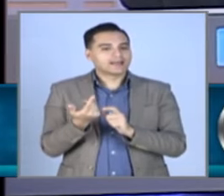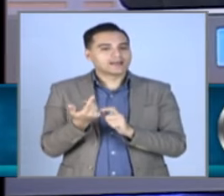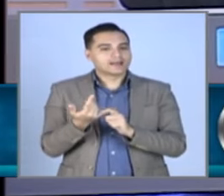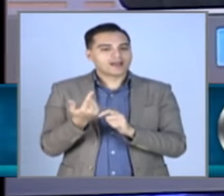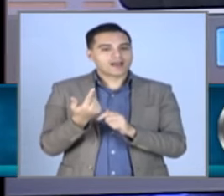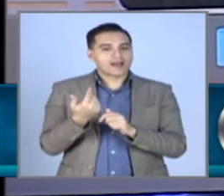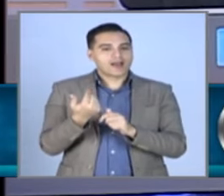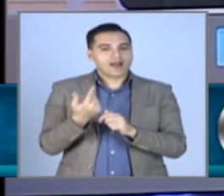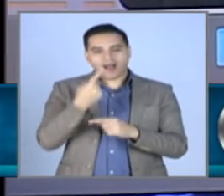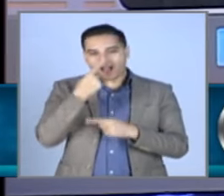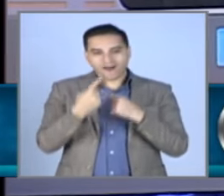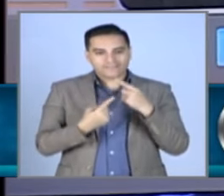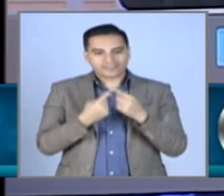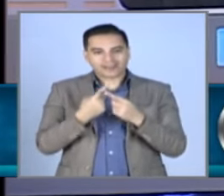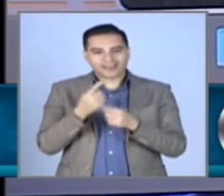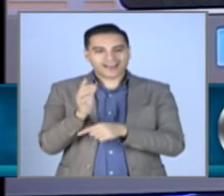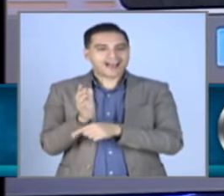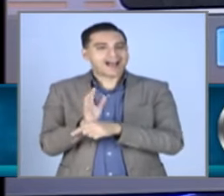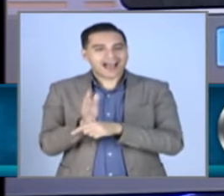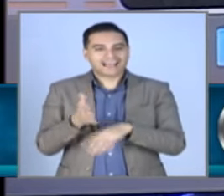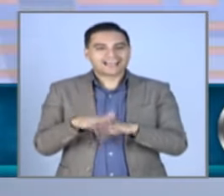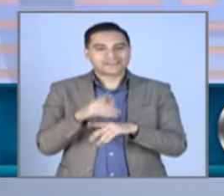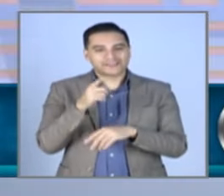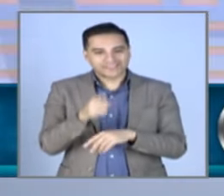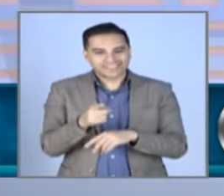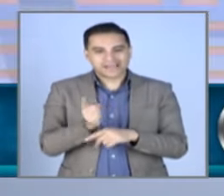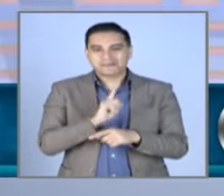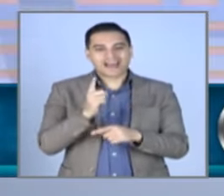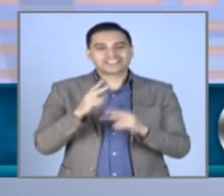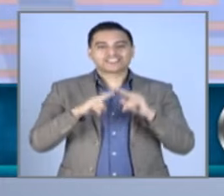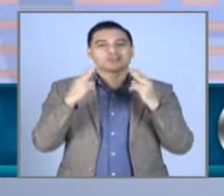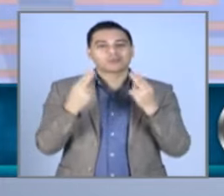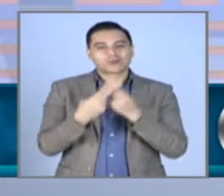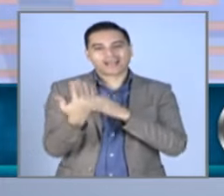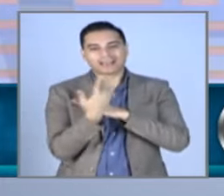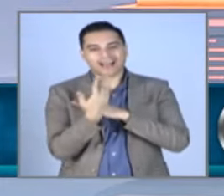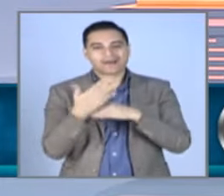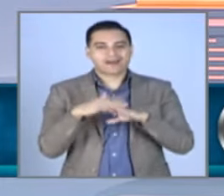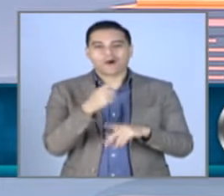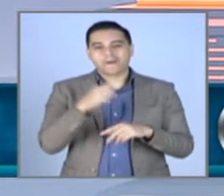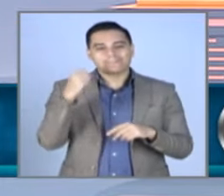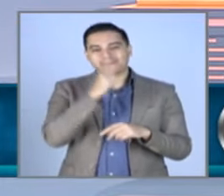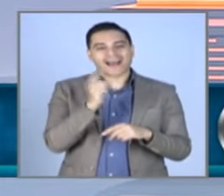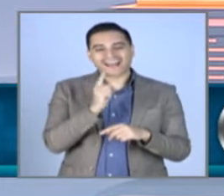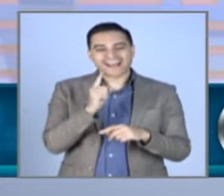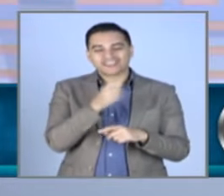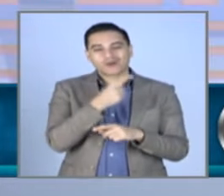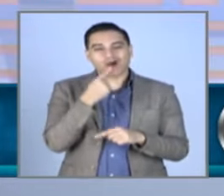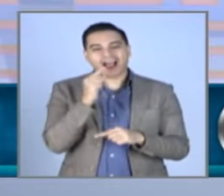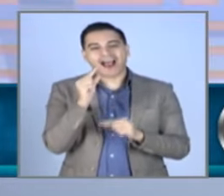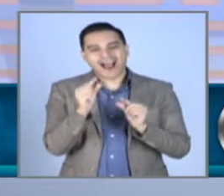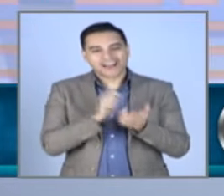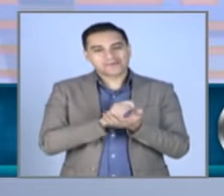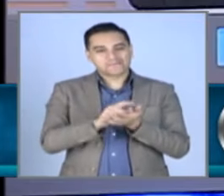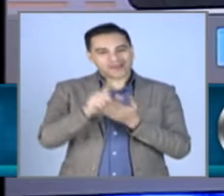أفضل حيل فيك خليش الدنيا تلعب بيا وبي. لا ده ما غناهاش، ده غناها